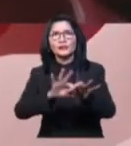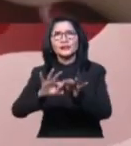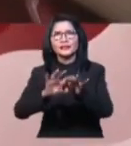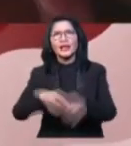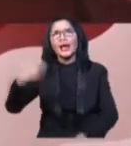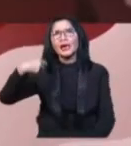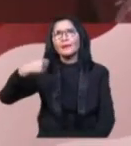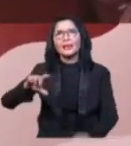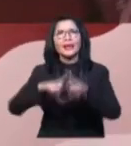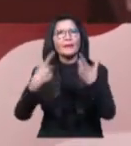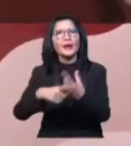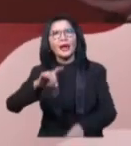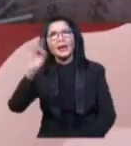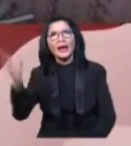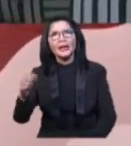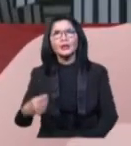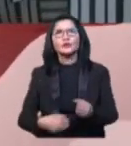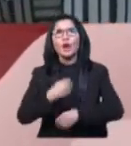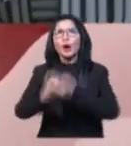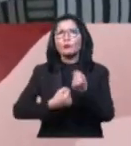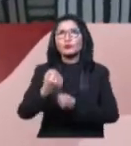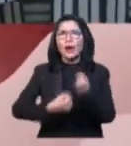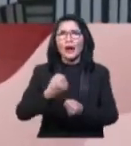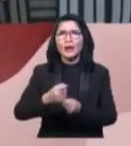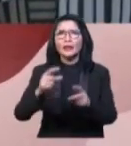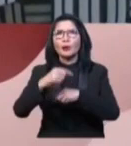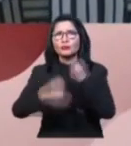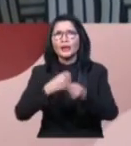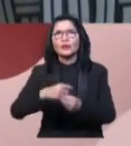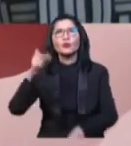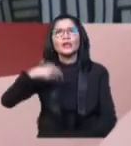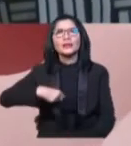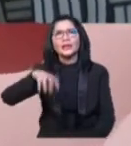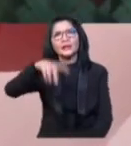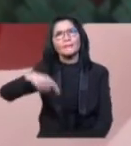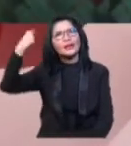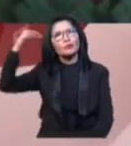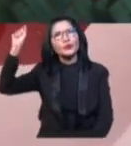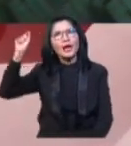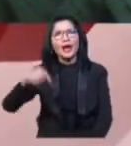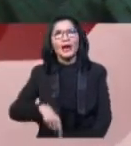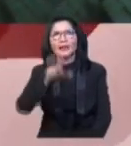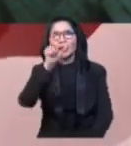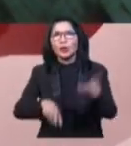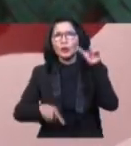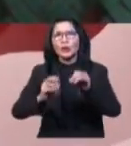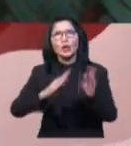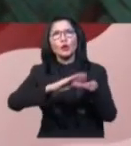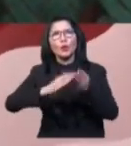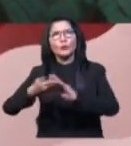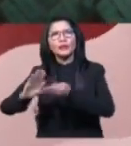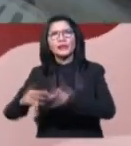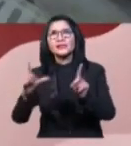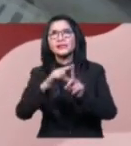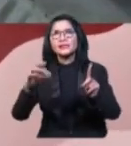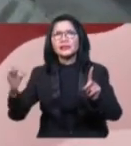lain, kemudian tech company, kemudian juga dari kampus gitu ya, dan para pelaku komunitas startup digital,